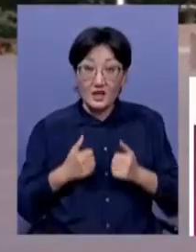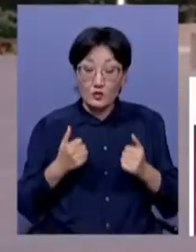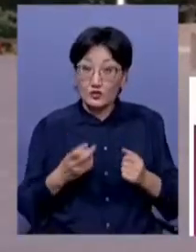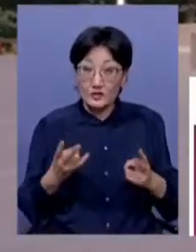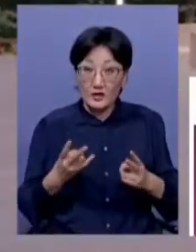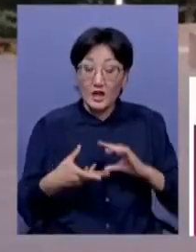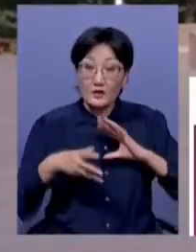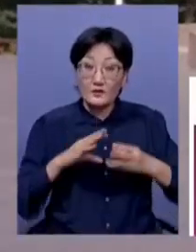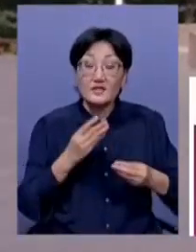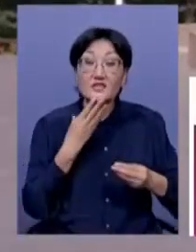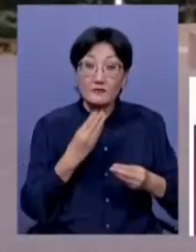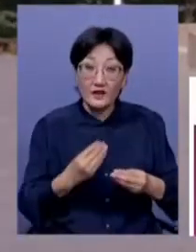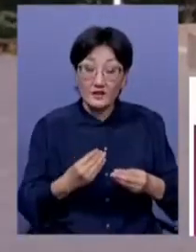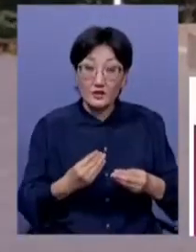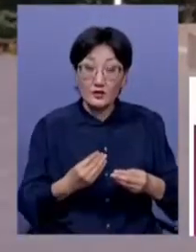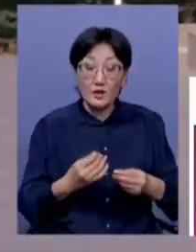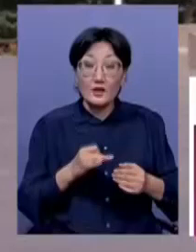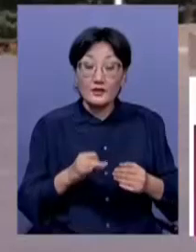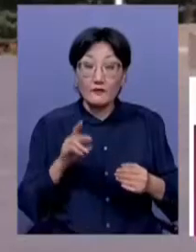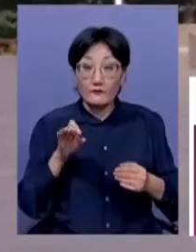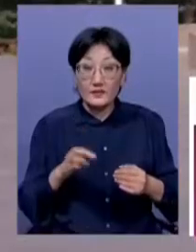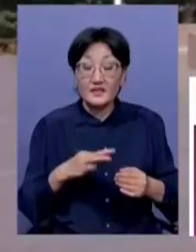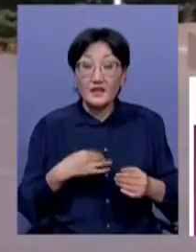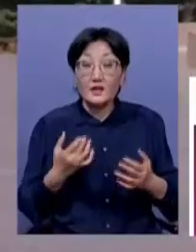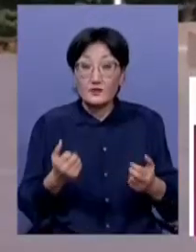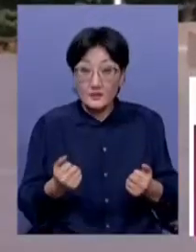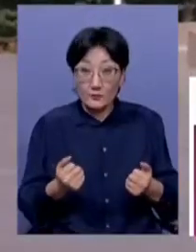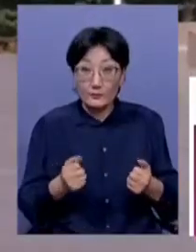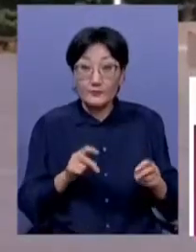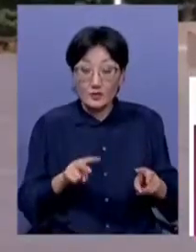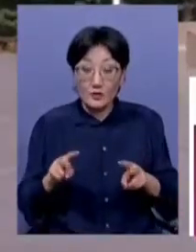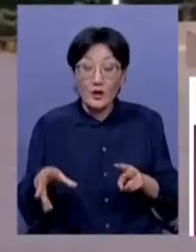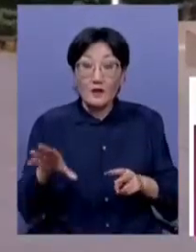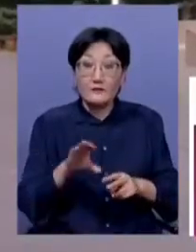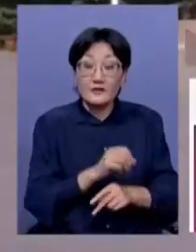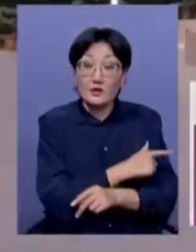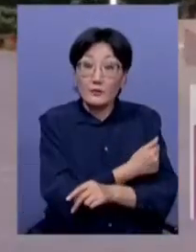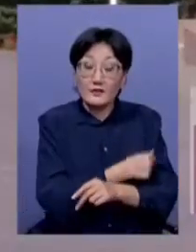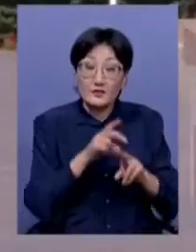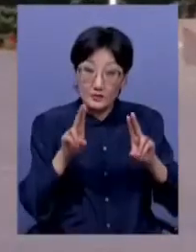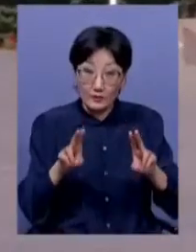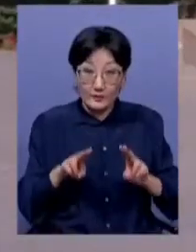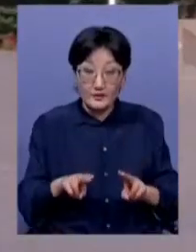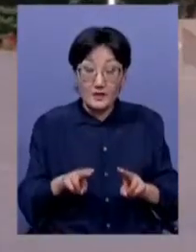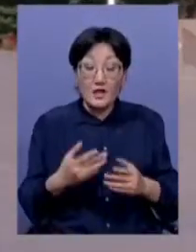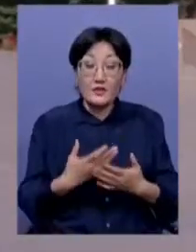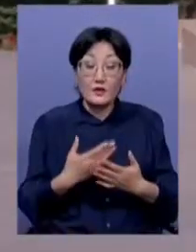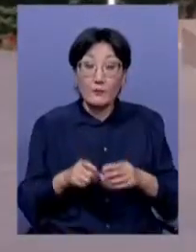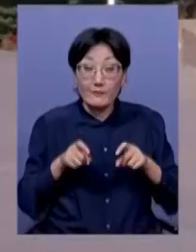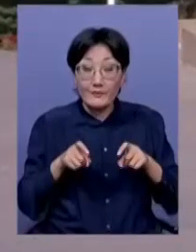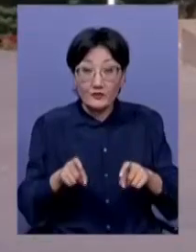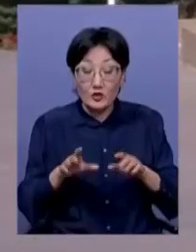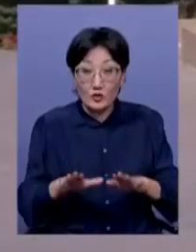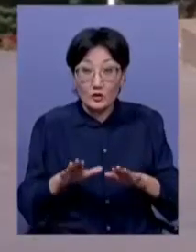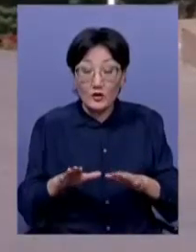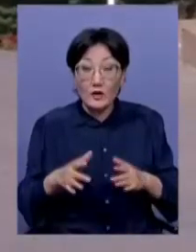заряженность на результат своя. Вот. Я, конечно, придерживаюсь, соблюдая все правила. Например, бегаю только